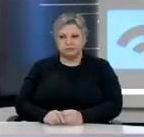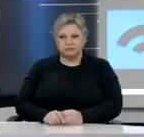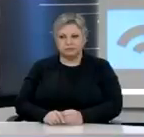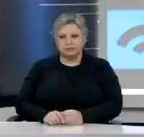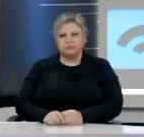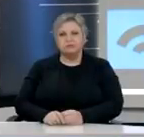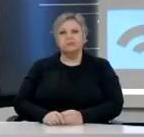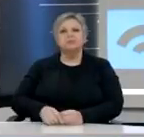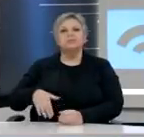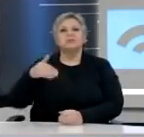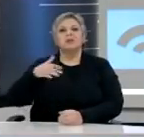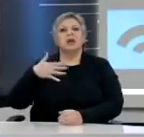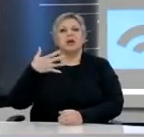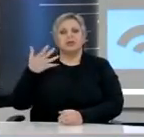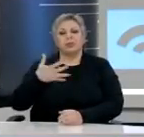ιδίως όταν προέρχεται από κόμματα,